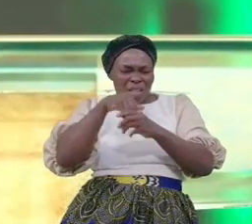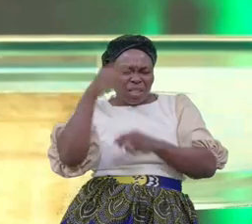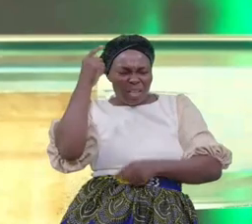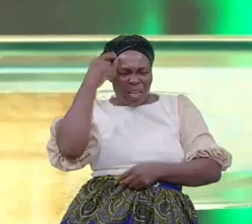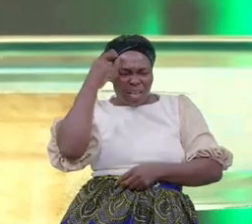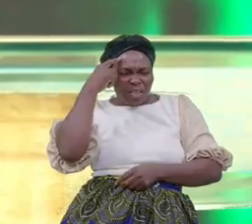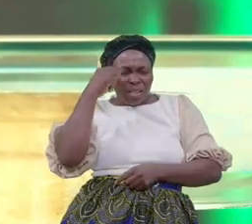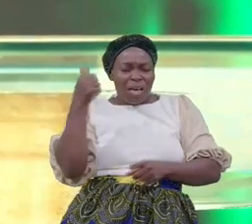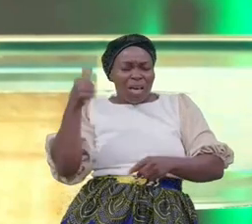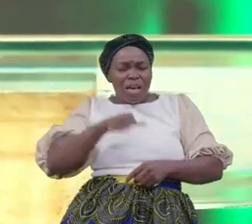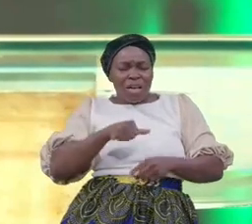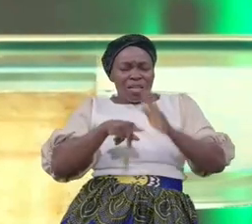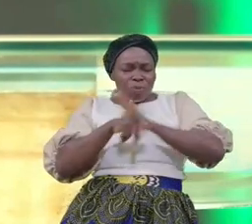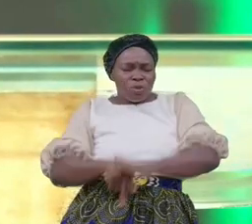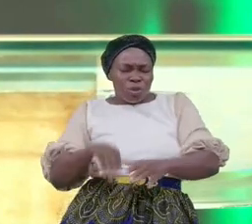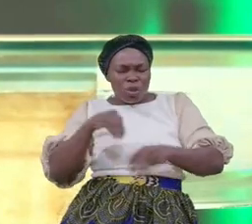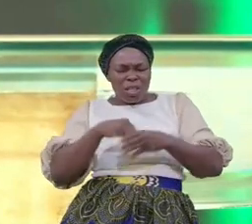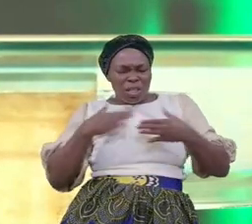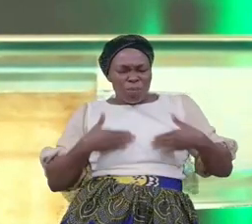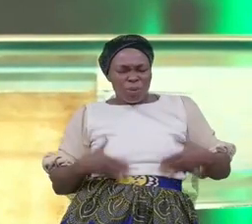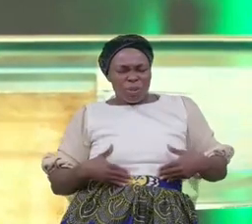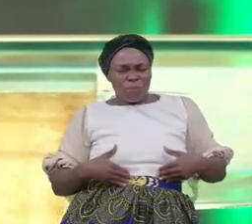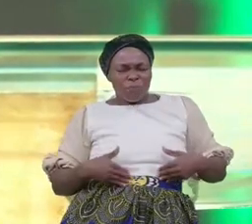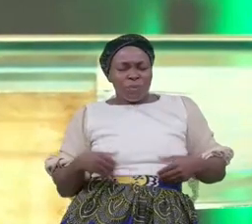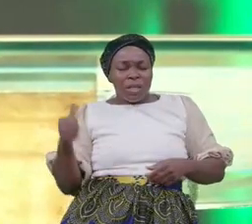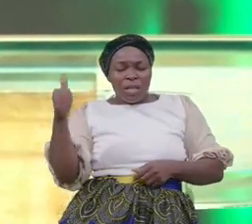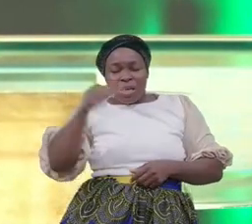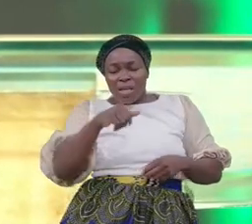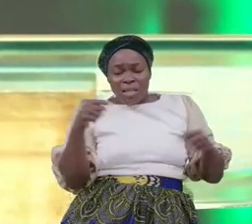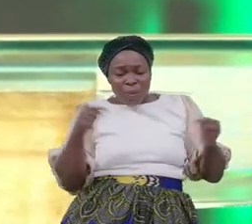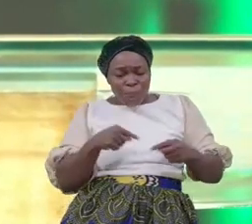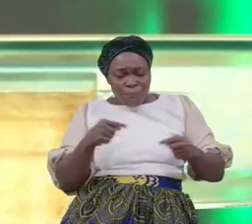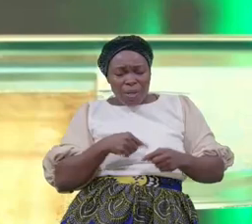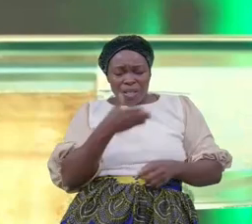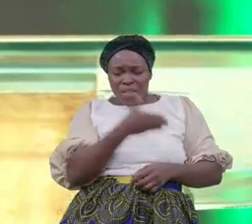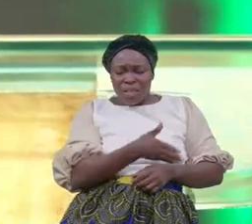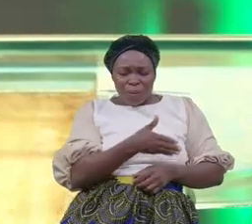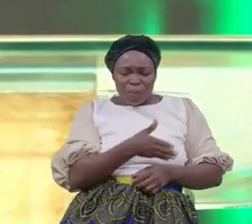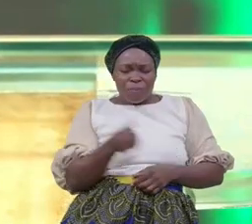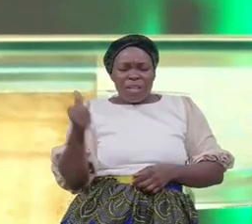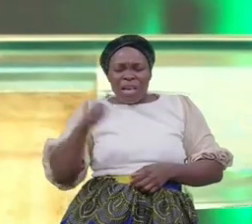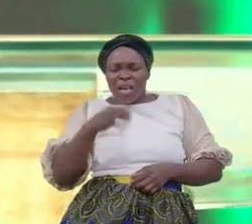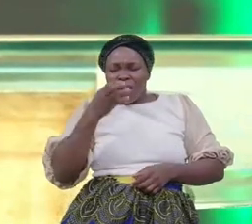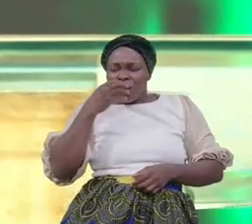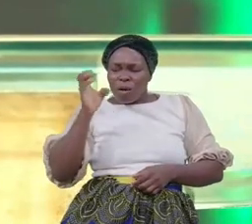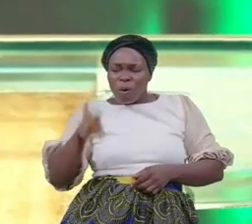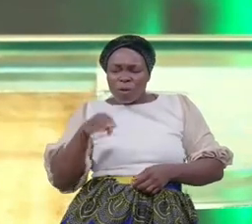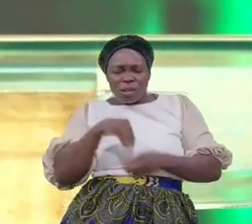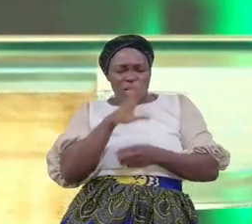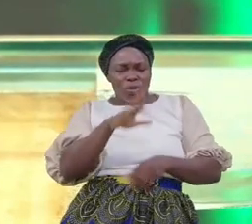votre corps, toute tumeur qui est là-bas, toute douleur qui est là-bas, toute malédiction dans votre